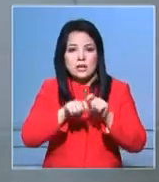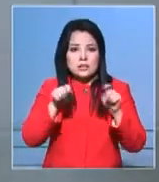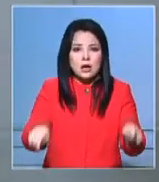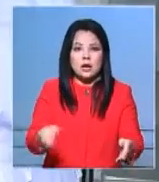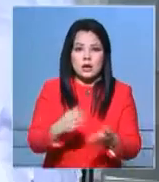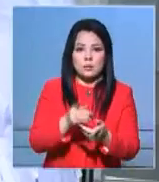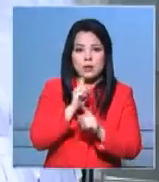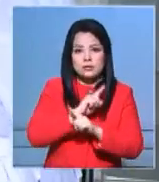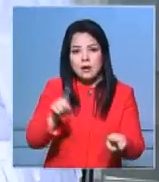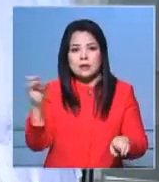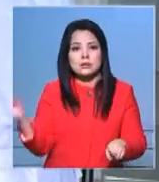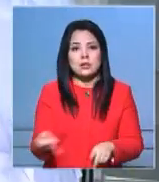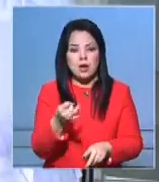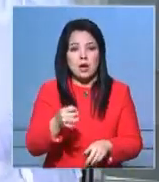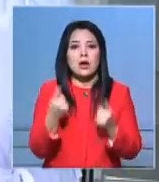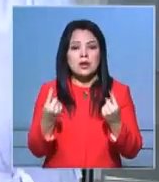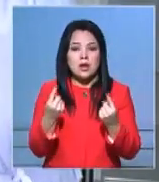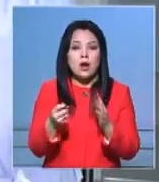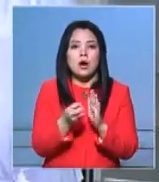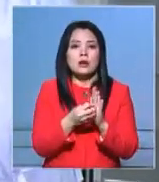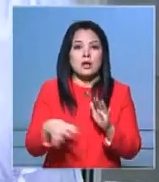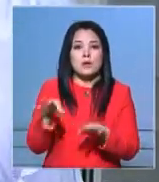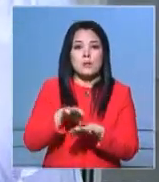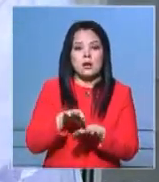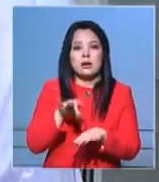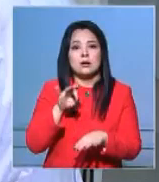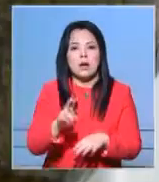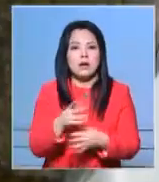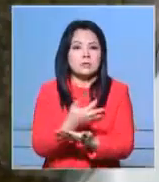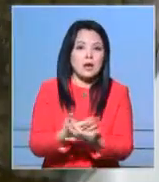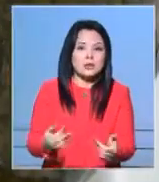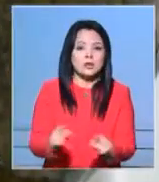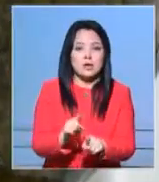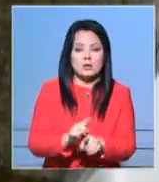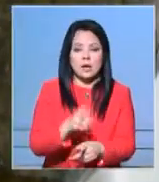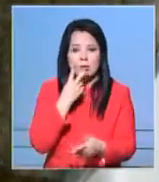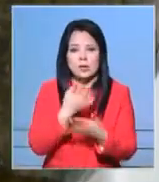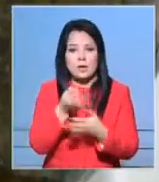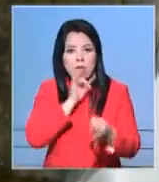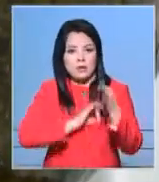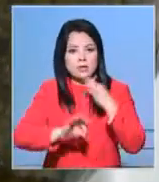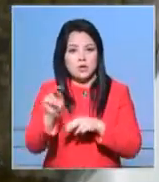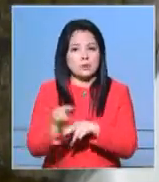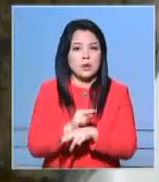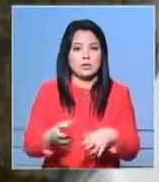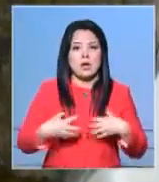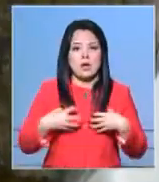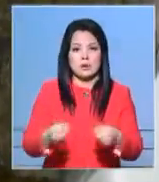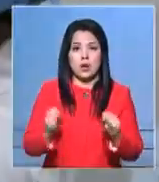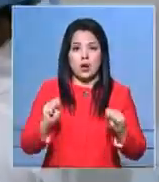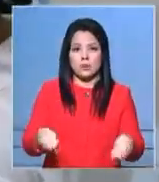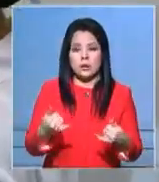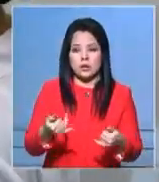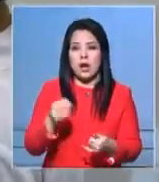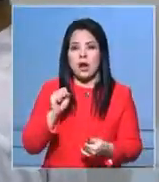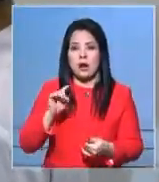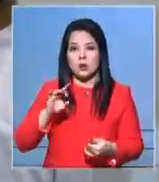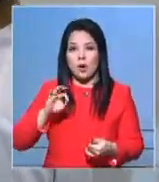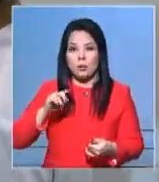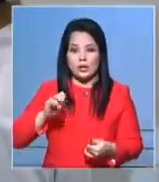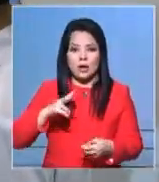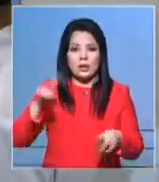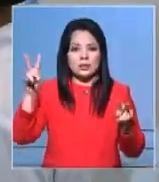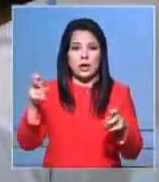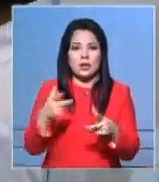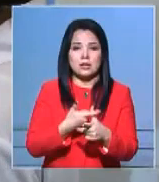елімізден өзге шетелдің ірі онкологиялық орталықтары қатерлі ісікке қарсы қолданып жүр. Соның бірі арглобин сынды бірегей препараты.